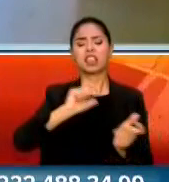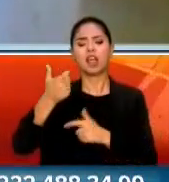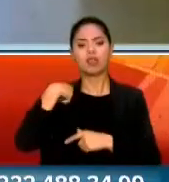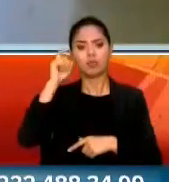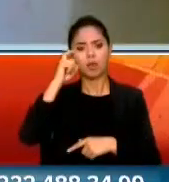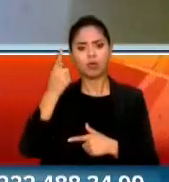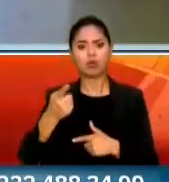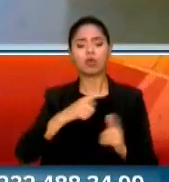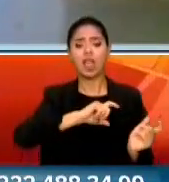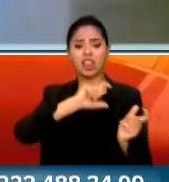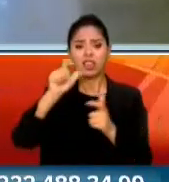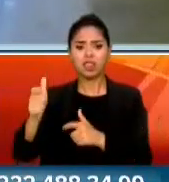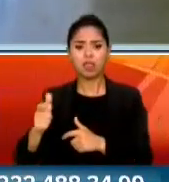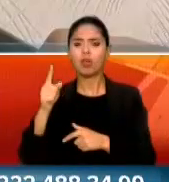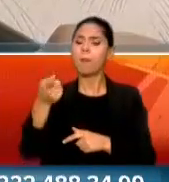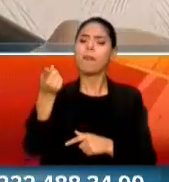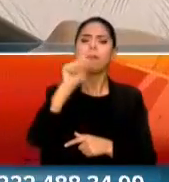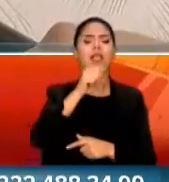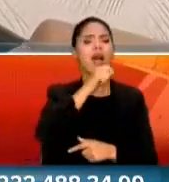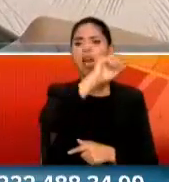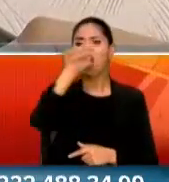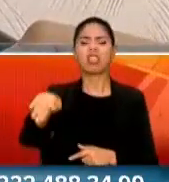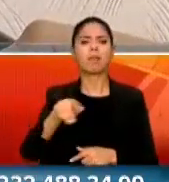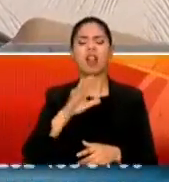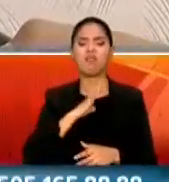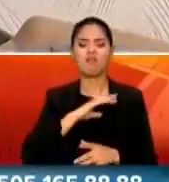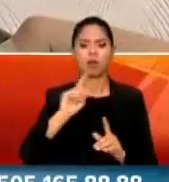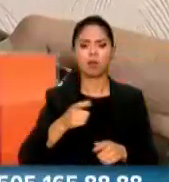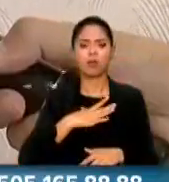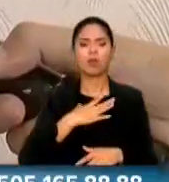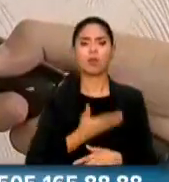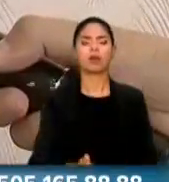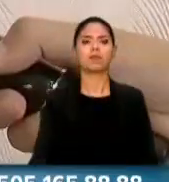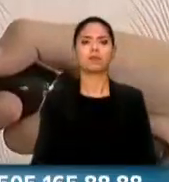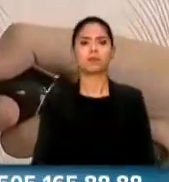düşünüyorum. Ama taşınırsam tabii ki bu benim bir şekilde gene bulacak. Allah'ından bulsun, ben hiçbir şey demiyorum.